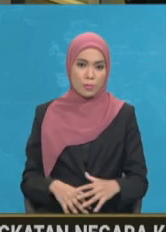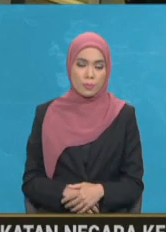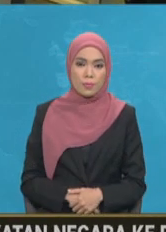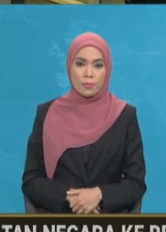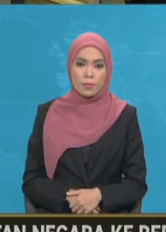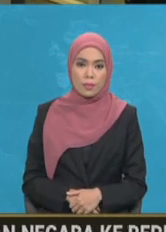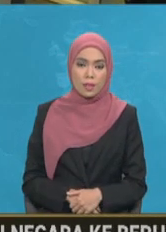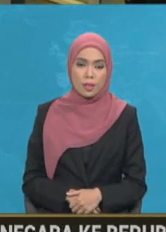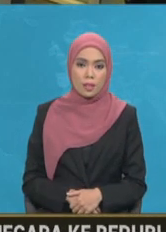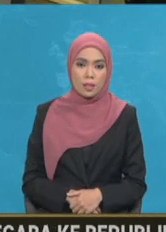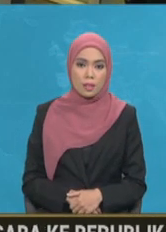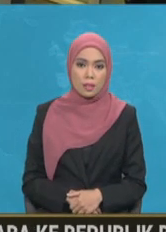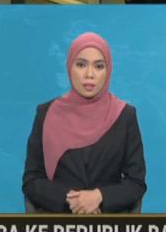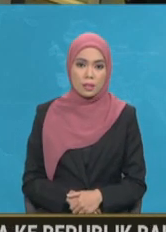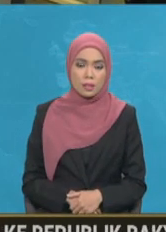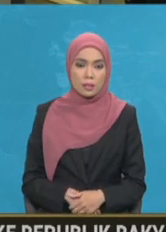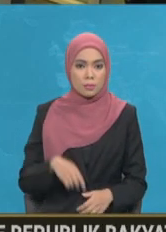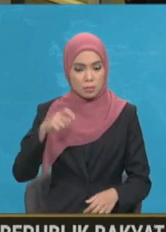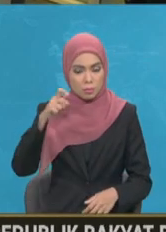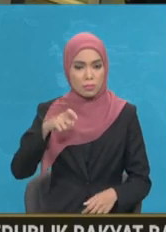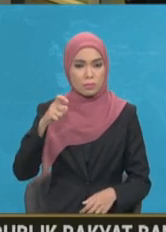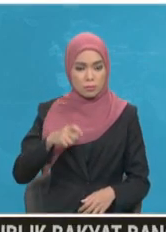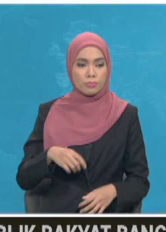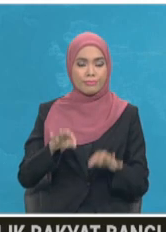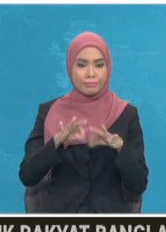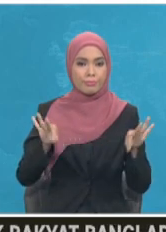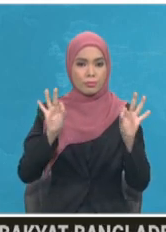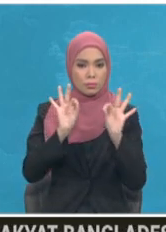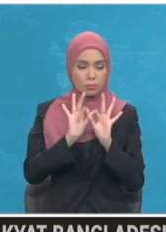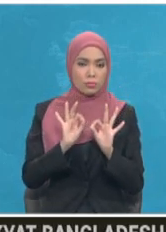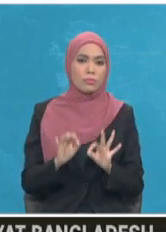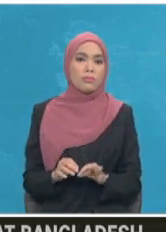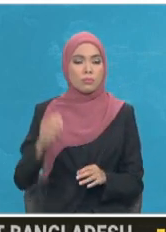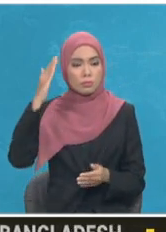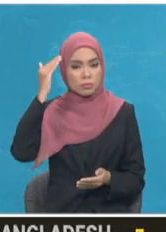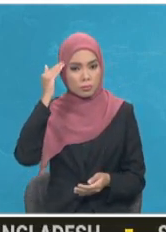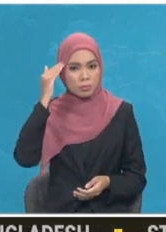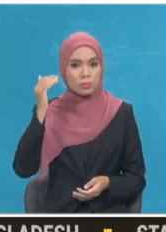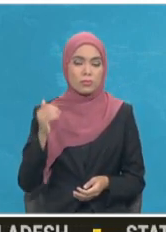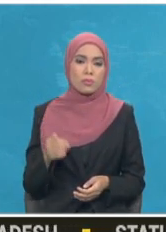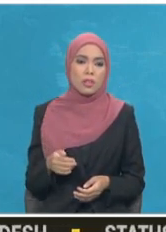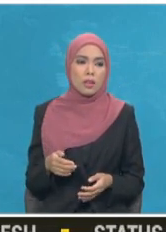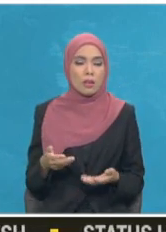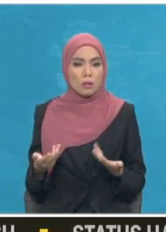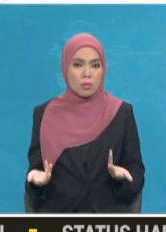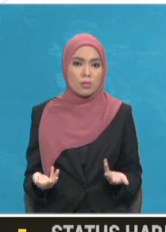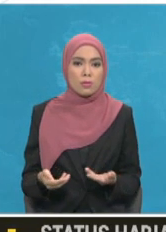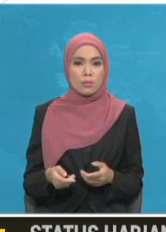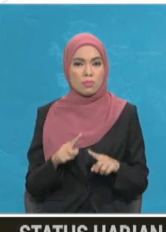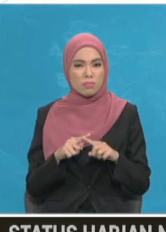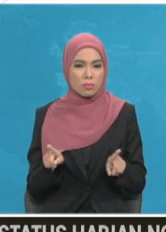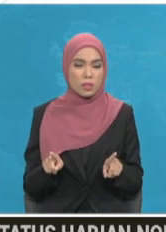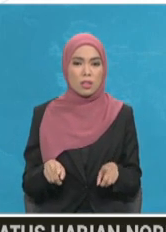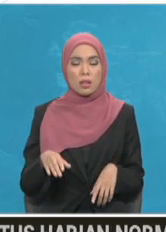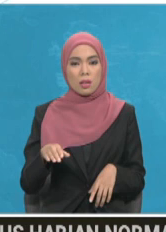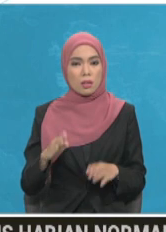adalah selamat penting dan perlu kita ini mengambil perhatian walaupun kita ini tahu bahwa negara ini dalam negara Brunei Darussalam